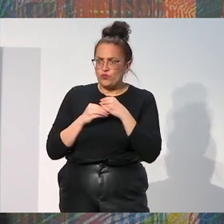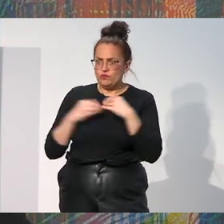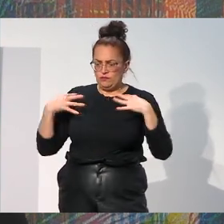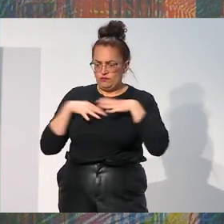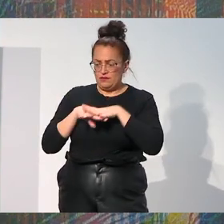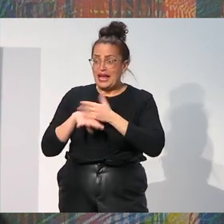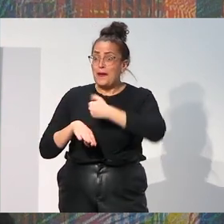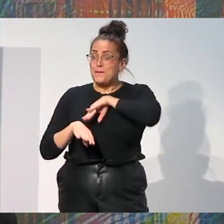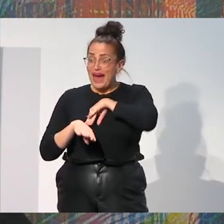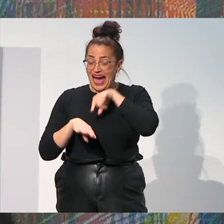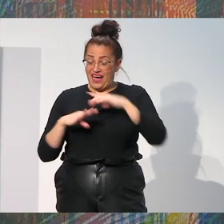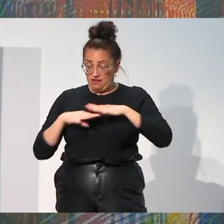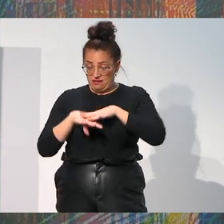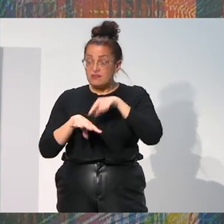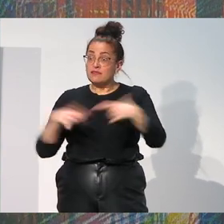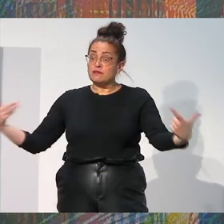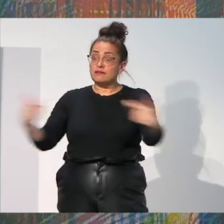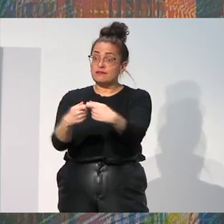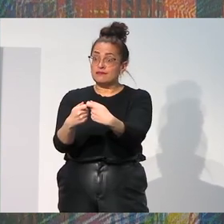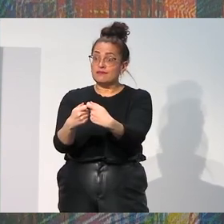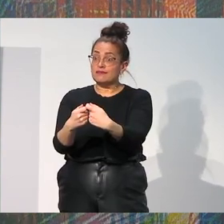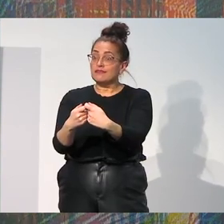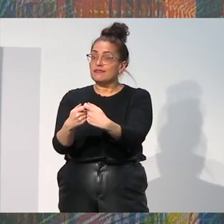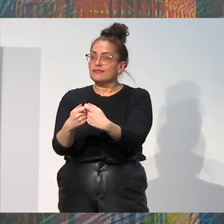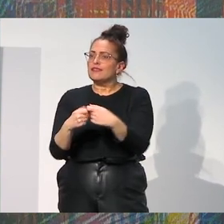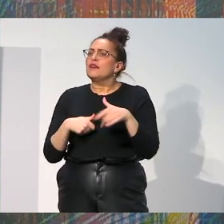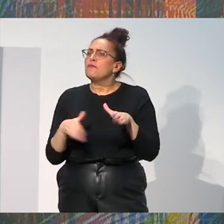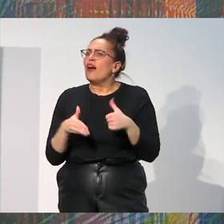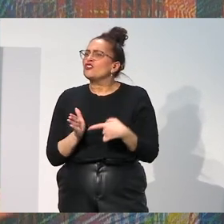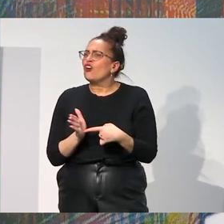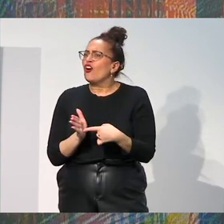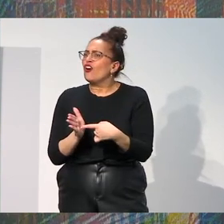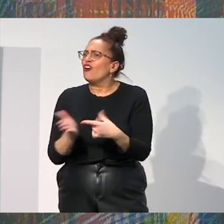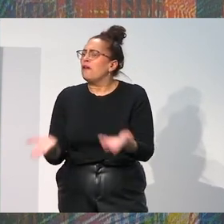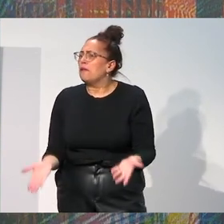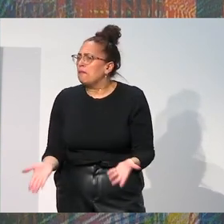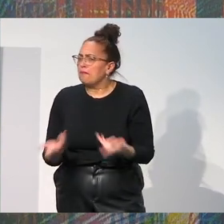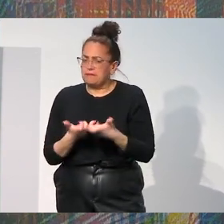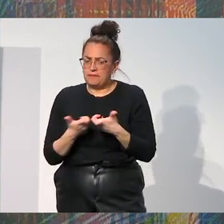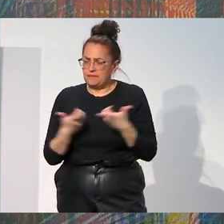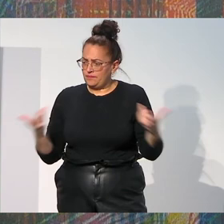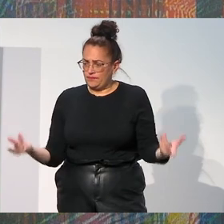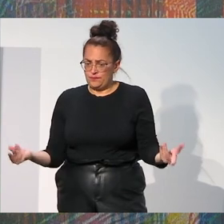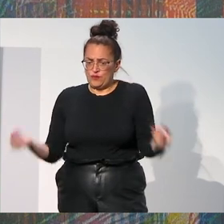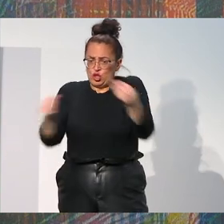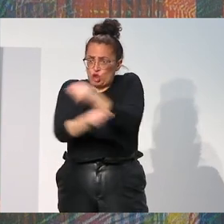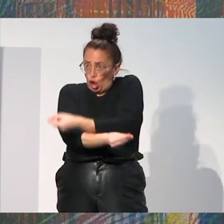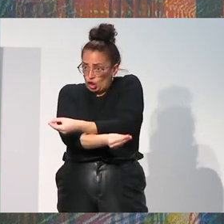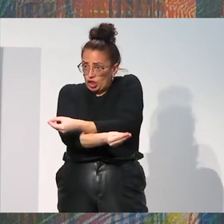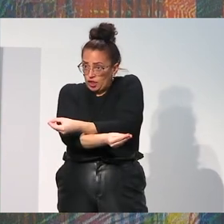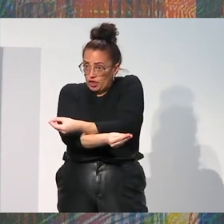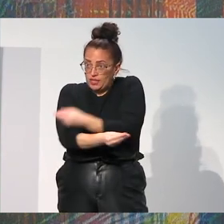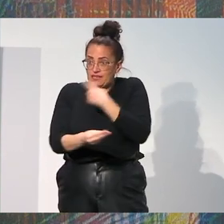ça peut marcher. Mais ce n'est pas du tout un problème, en fait, ou une question de partager quelque chose, c'est une question d'ajuster des conduites. Et c'est